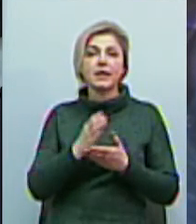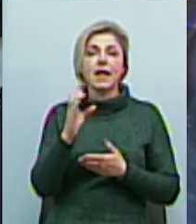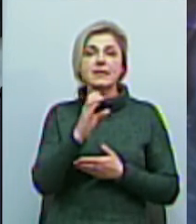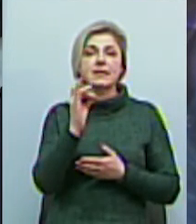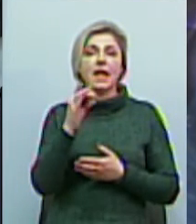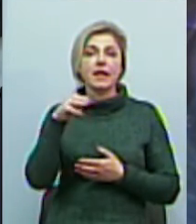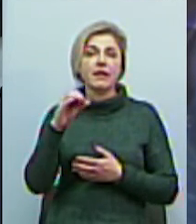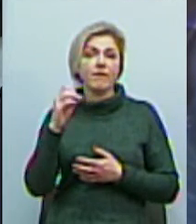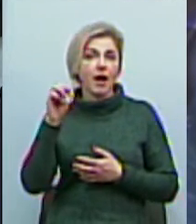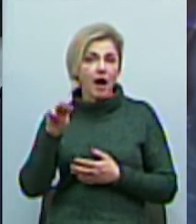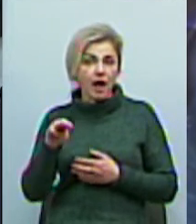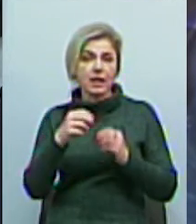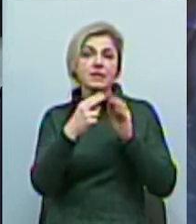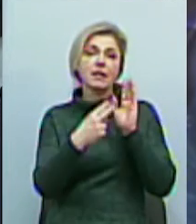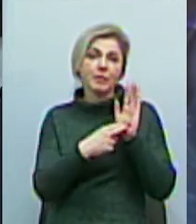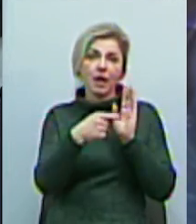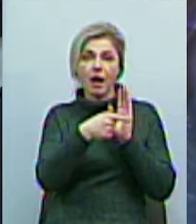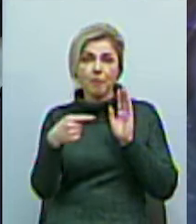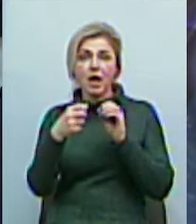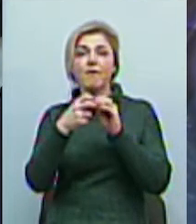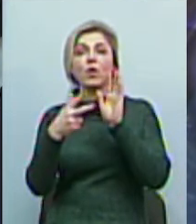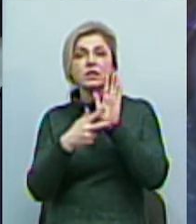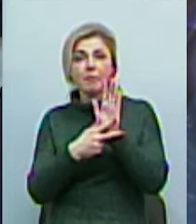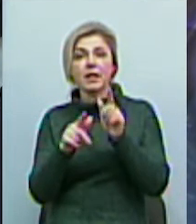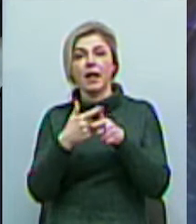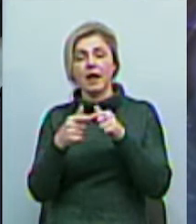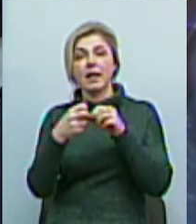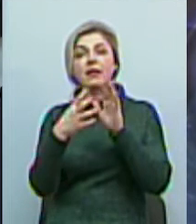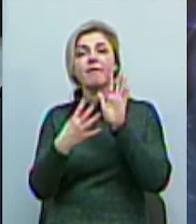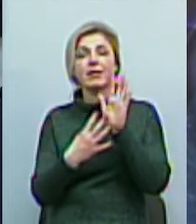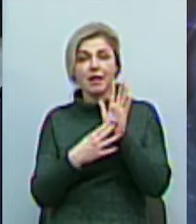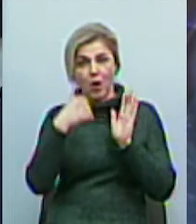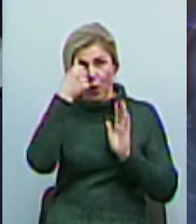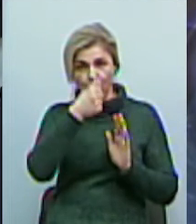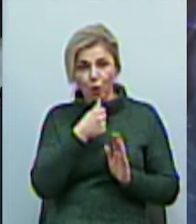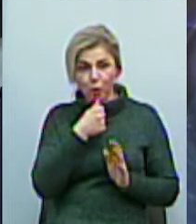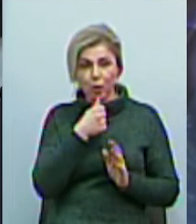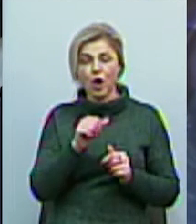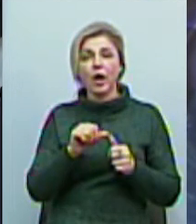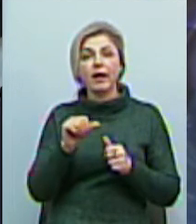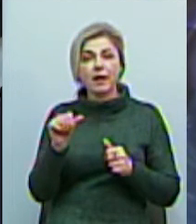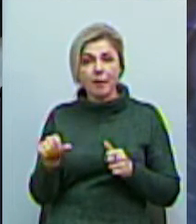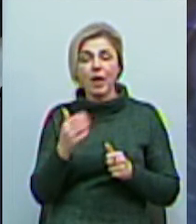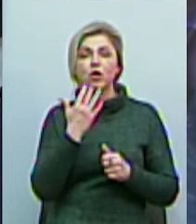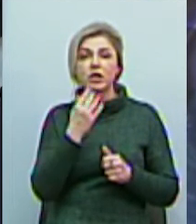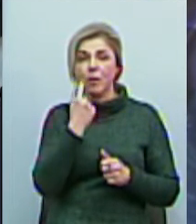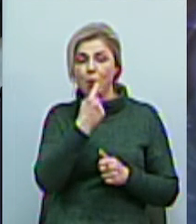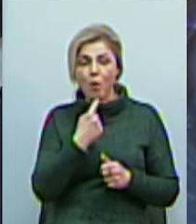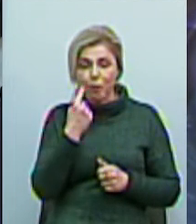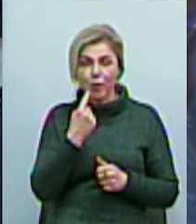сертифікати 17-го або 18-го або 19-го року. Крім іноземної